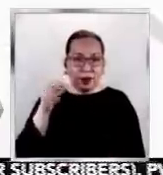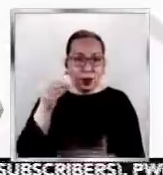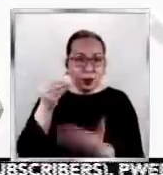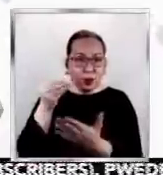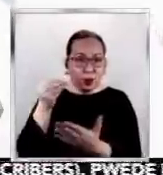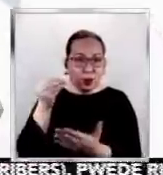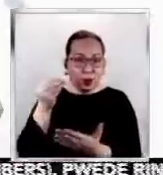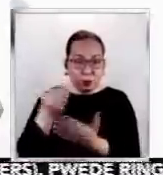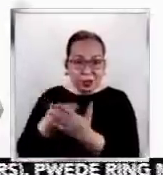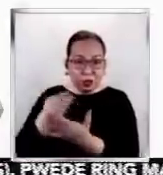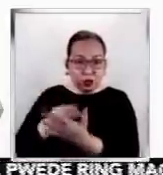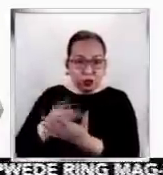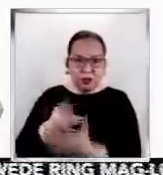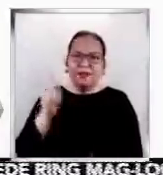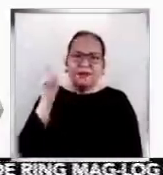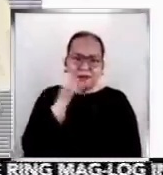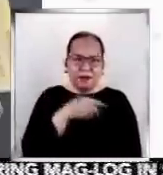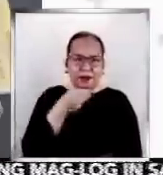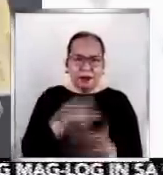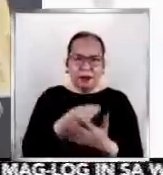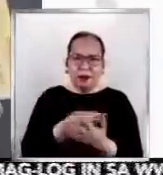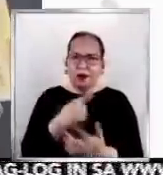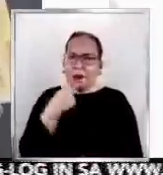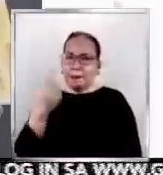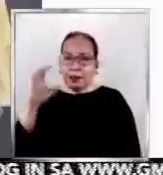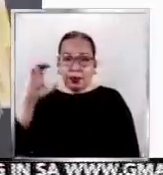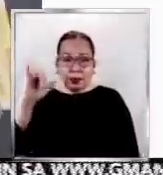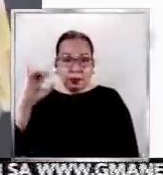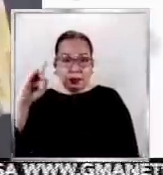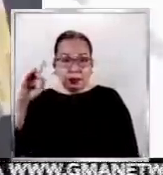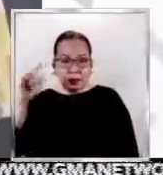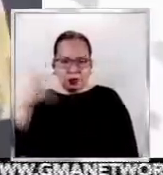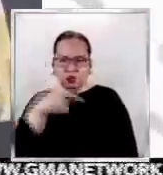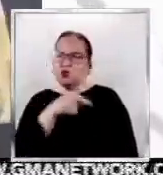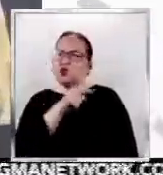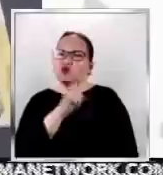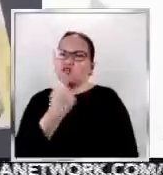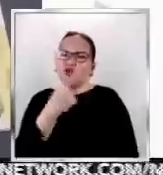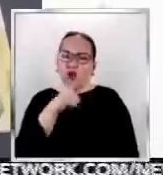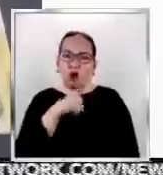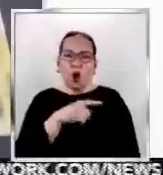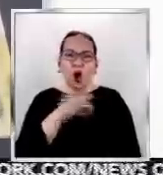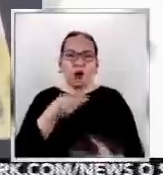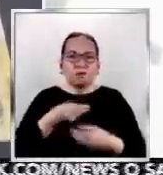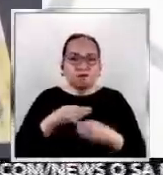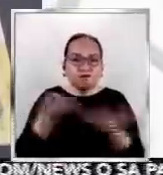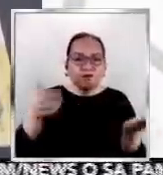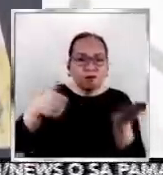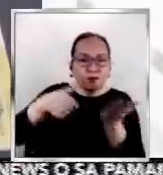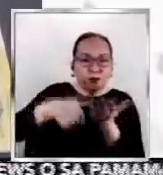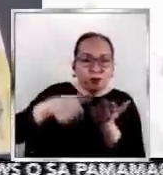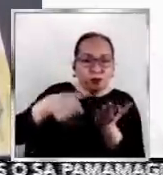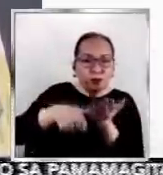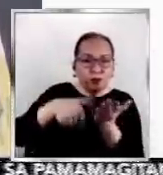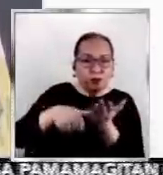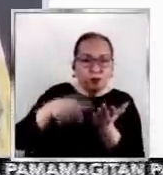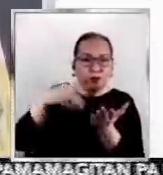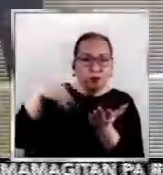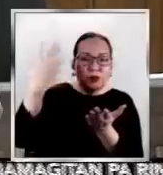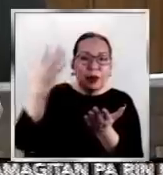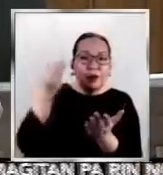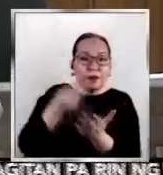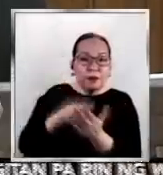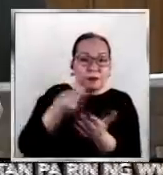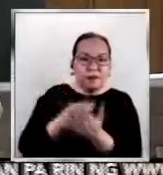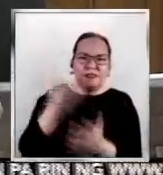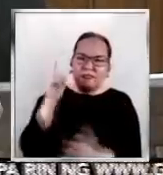sa intelligence report na nakuha ng CIDG, gagamitin daw sana ang peking pera sa nalalapit na eleksyon. Iyon po ay nakakalunos na isipin